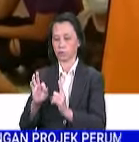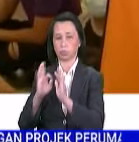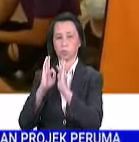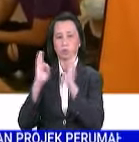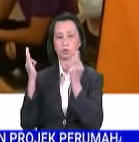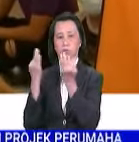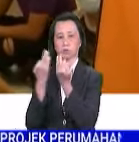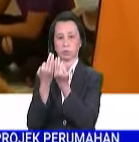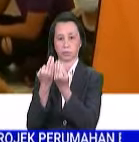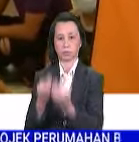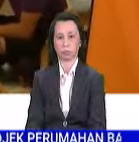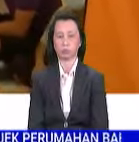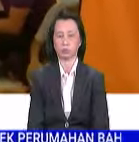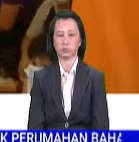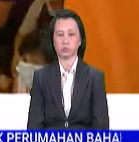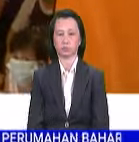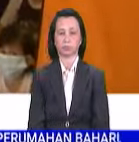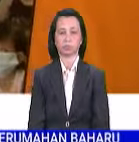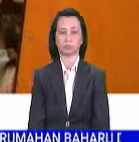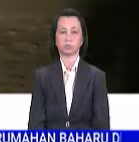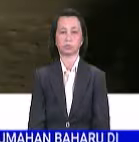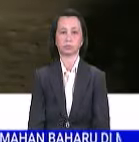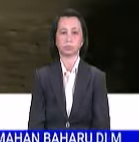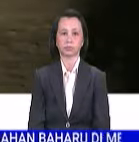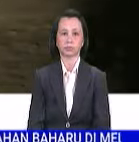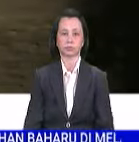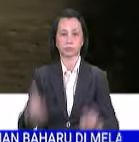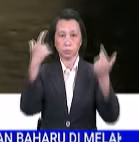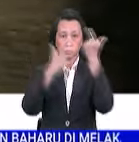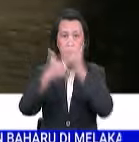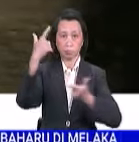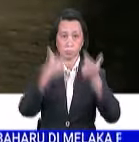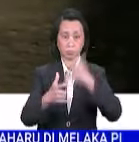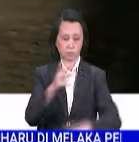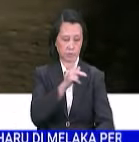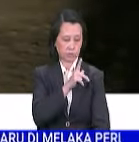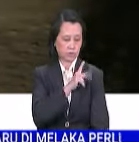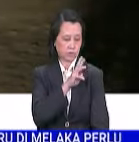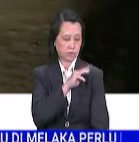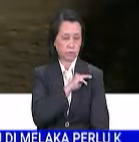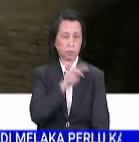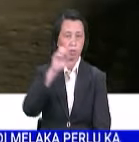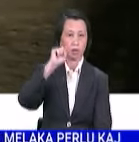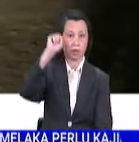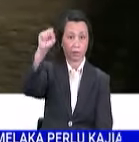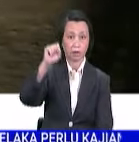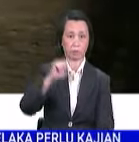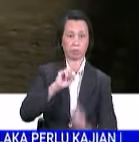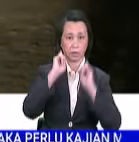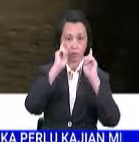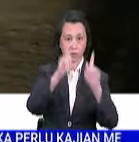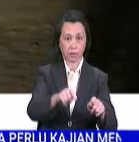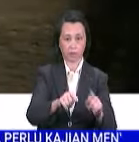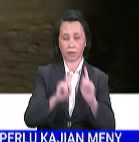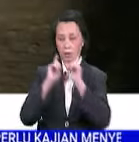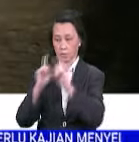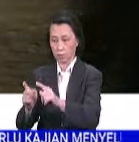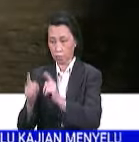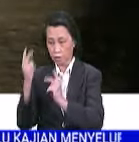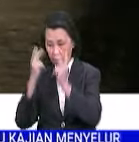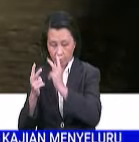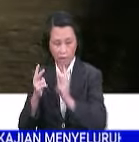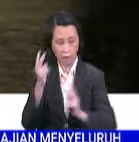129 ketua isi rumah. Sepanjang lawatan Ketua Menteri Sabah yang amat berhormat ke dua daerah semalam